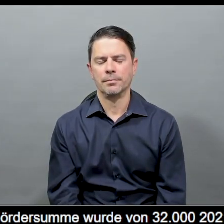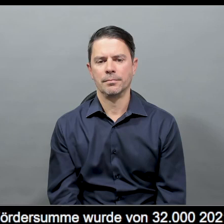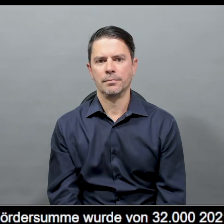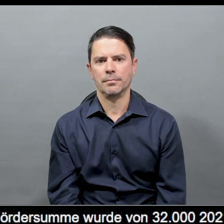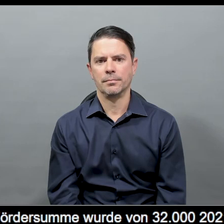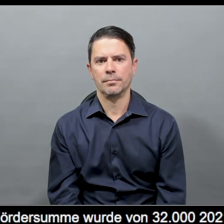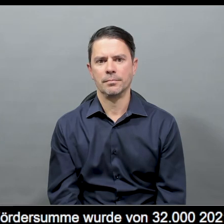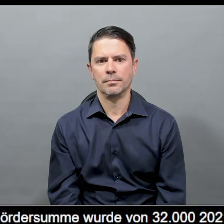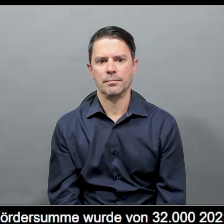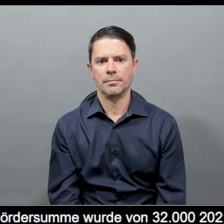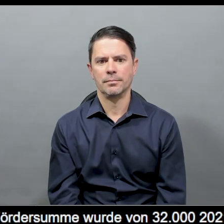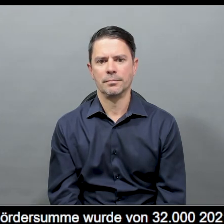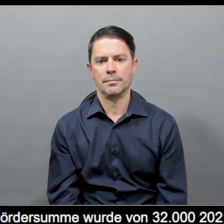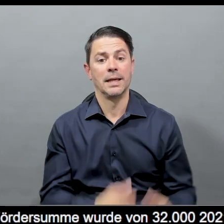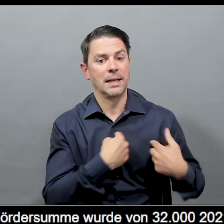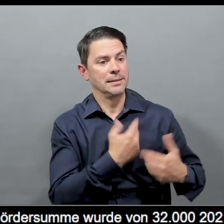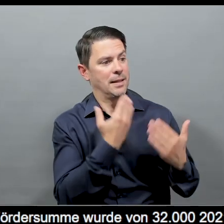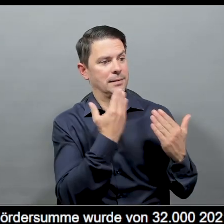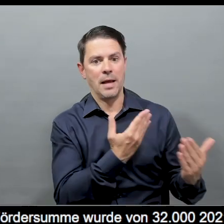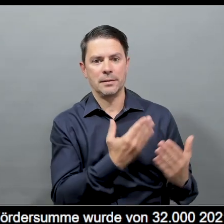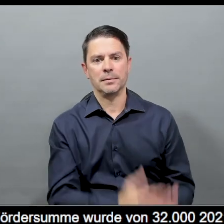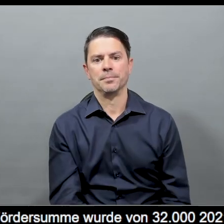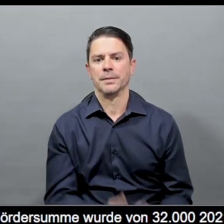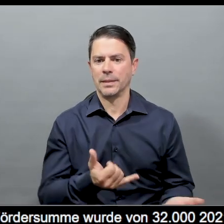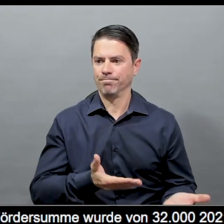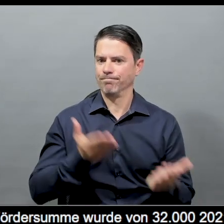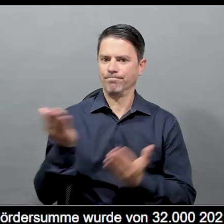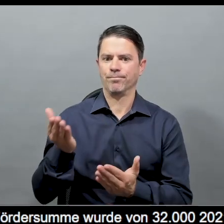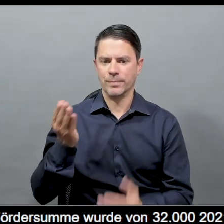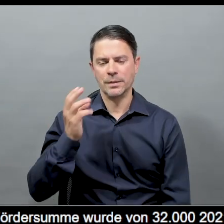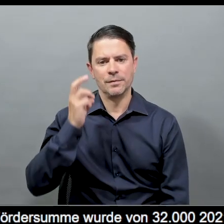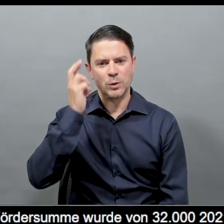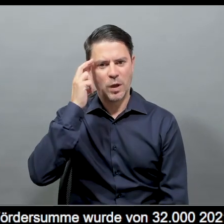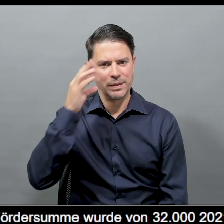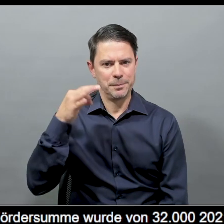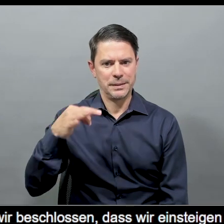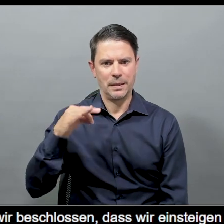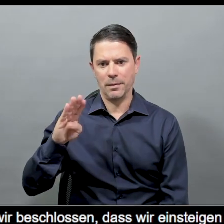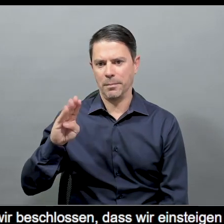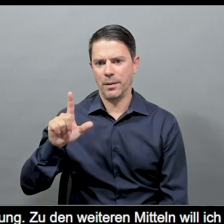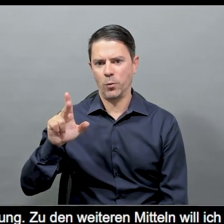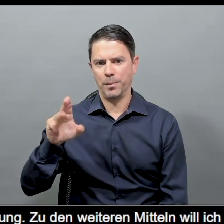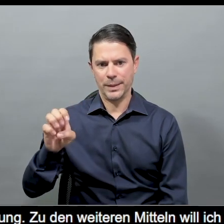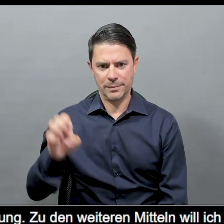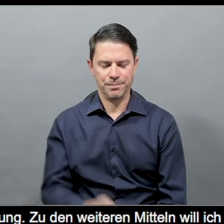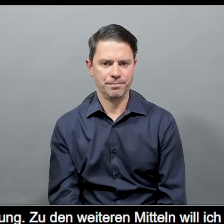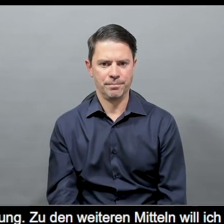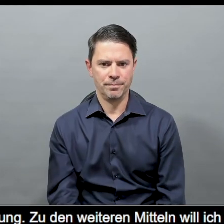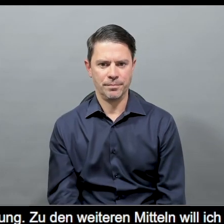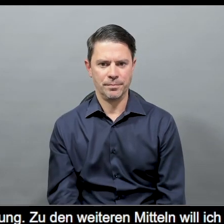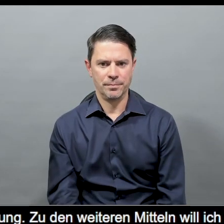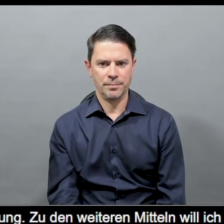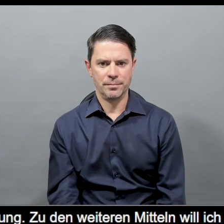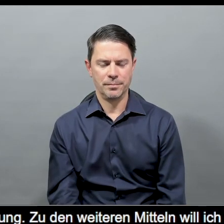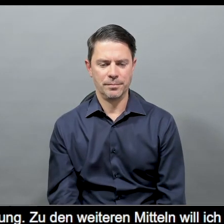Blume, bitte sehr. Ja, meine sehr geehrten Damen und Herren, Sie haben es schon gehört, das Thema studentisches Wohnen in Bayern war heute ein Thema. Der